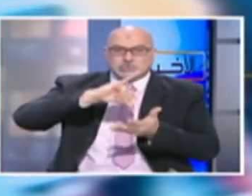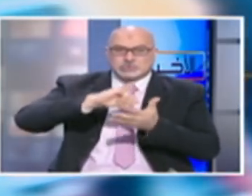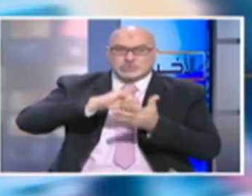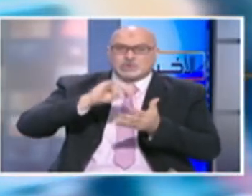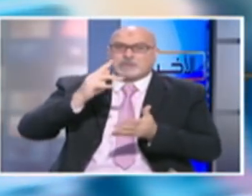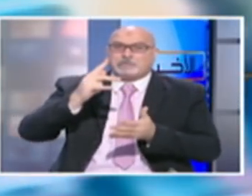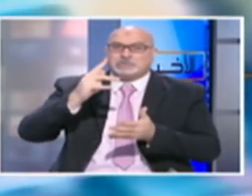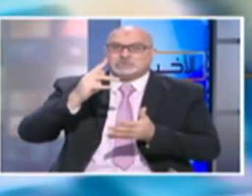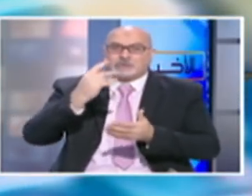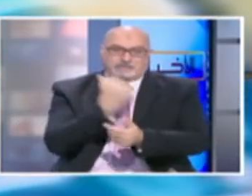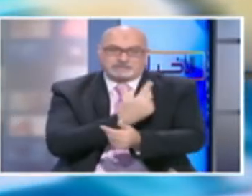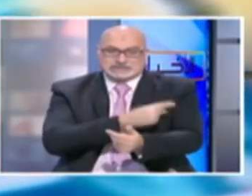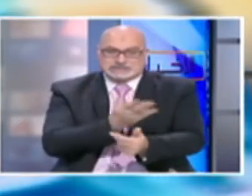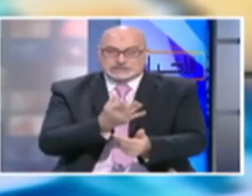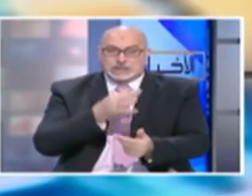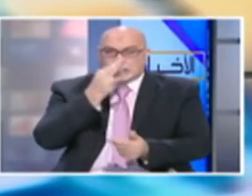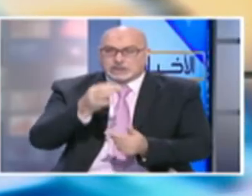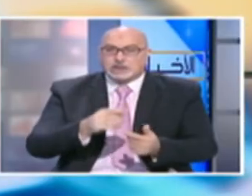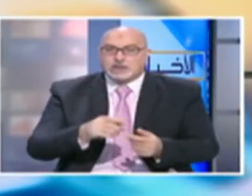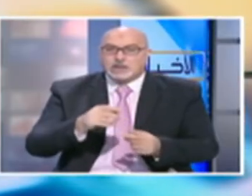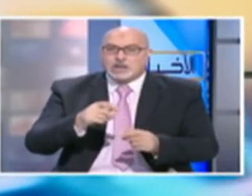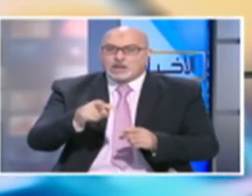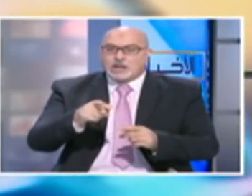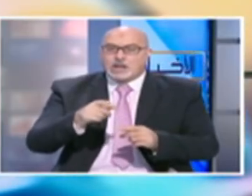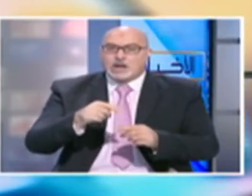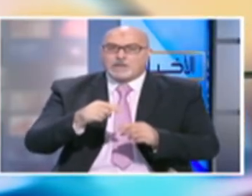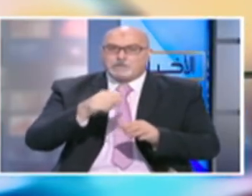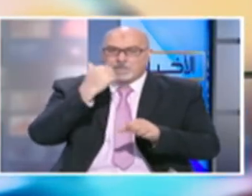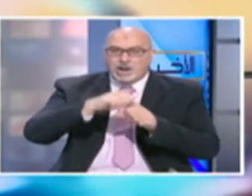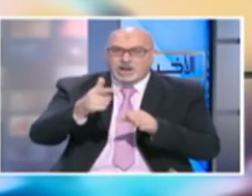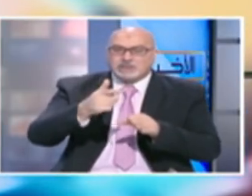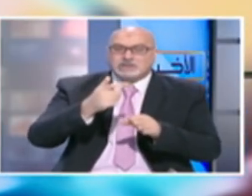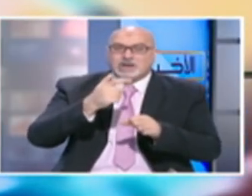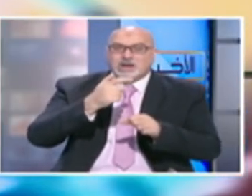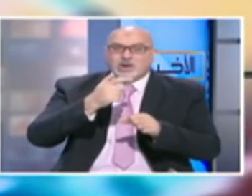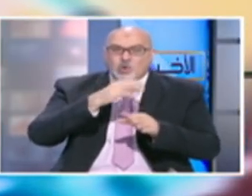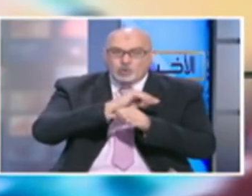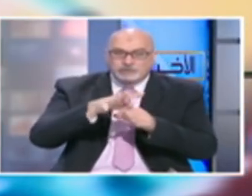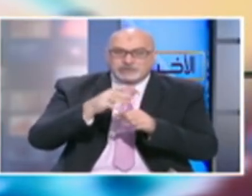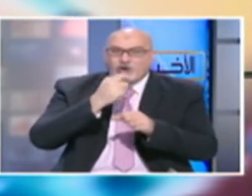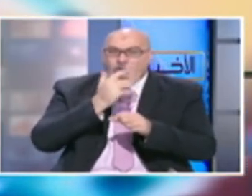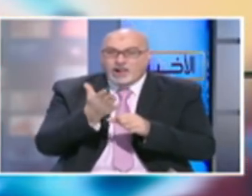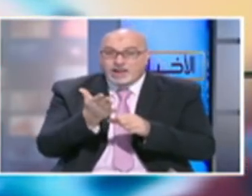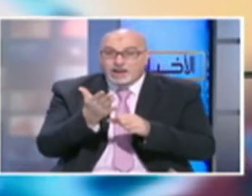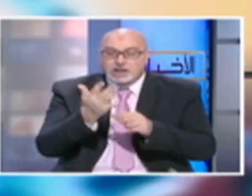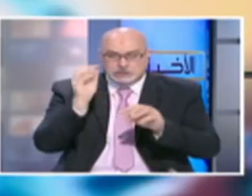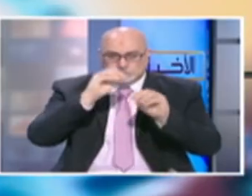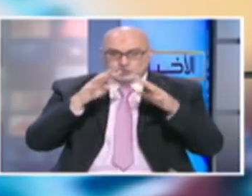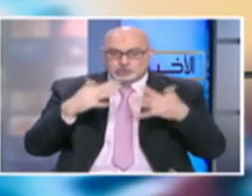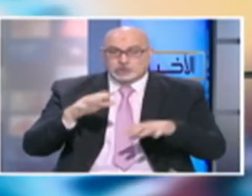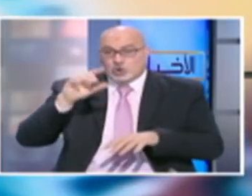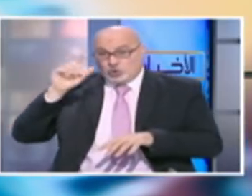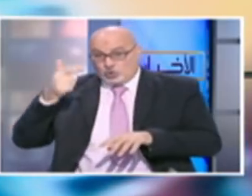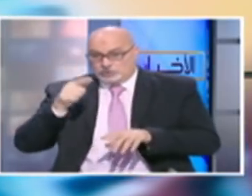الدكتور فوزي درار شفاء أحد المصابين بالسلالة البريطانية الجديدة لفيروس كورونا، في حين يخضع